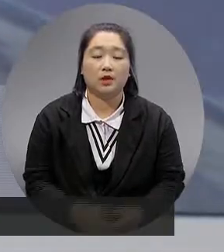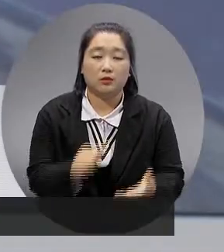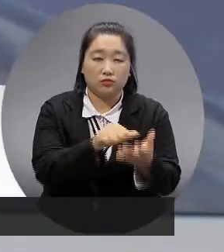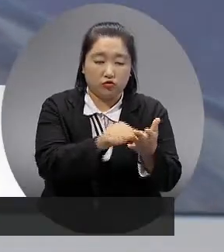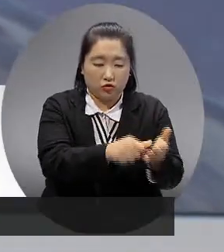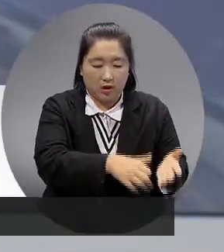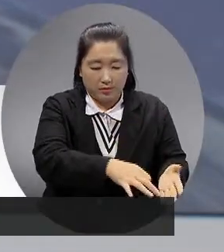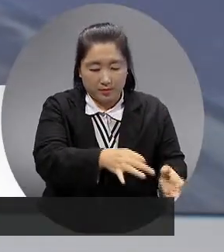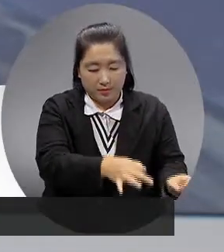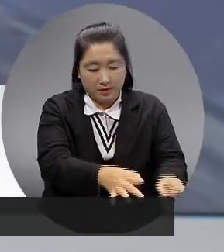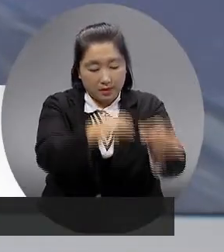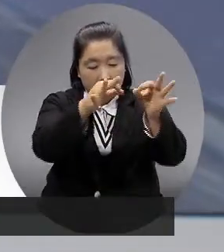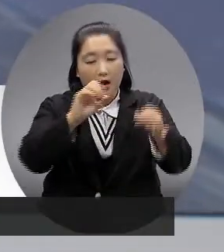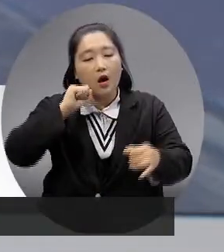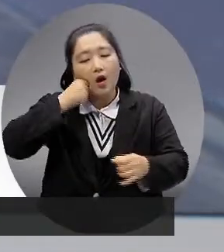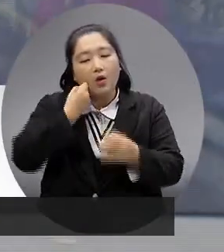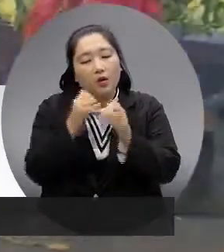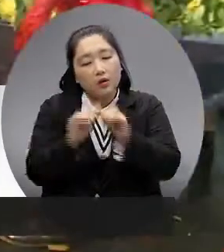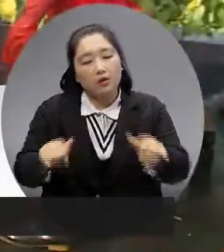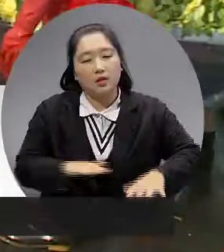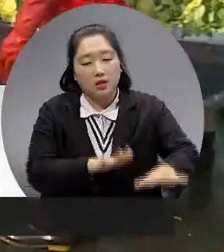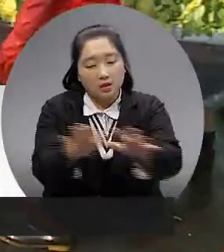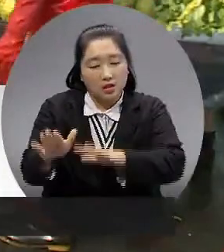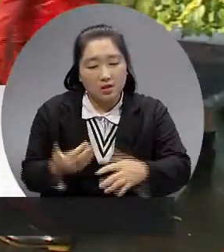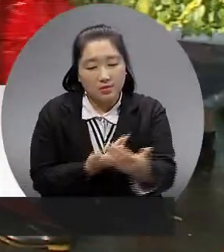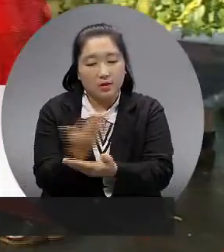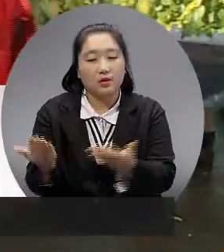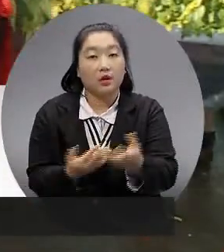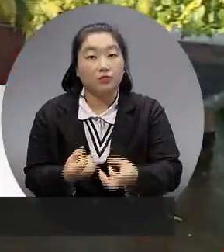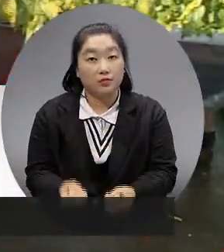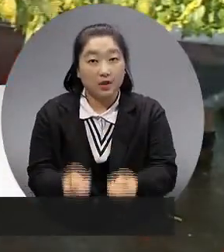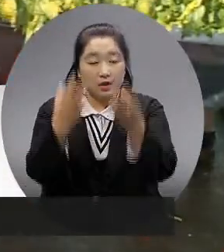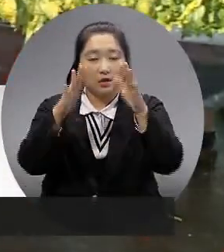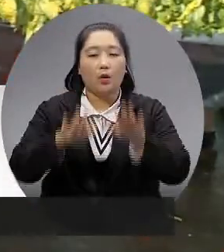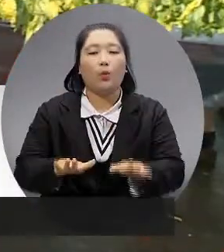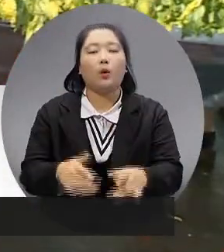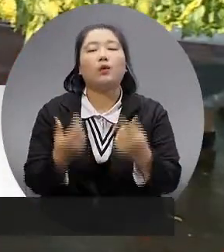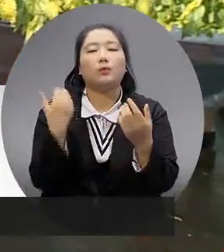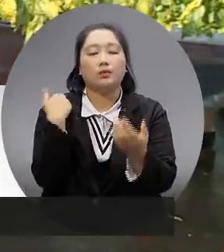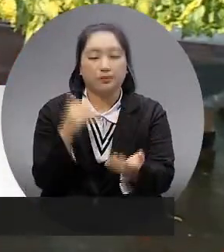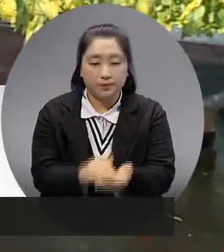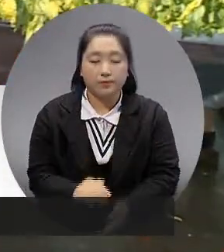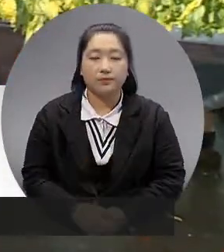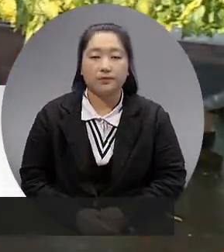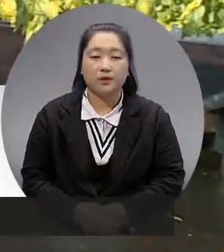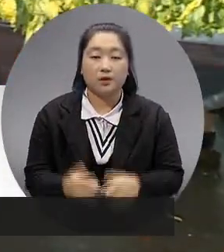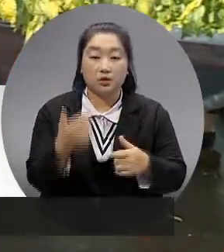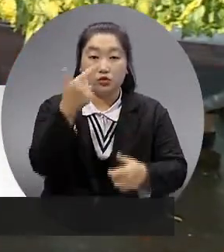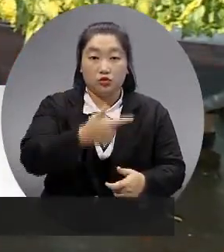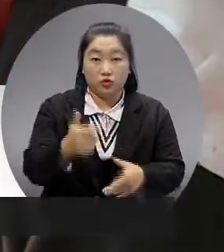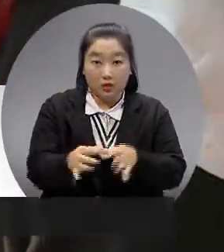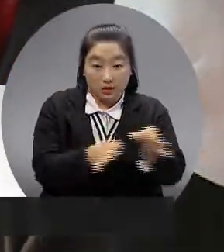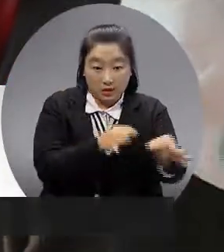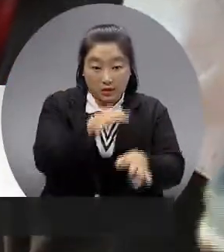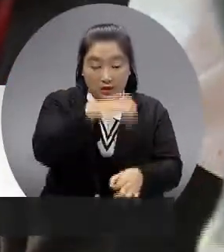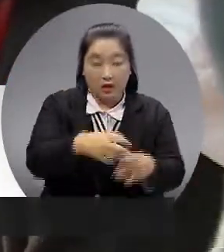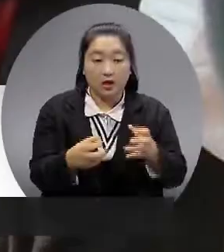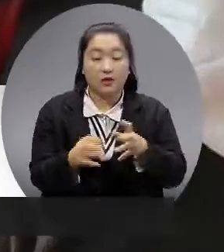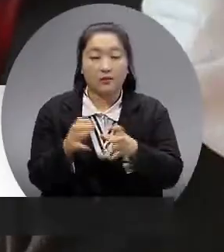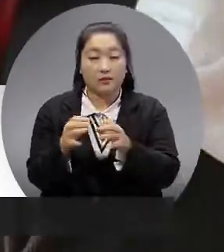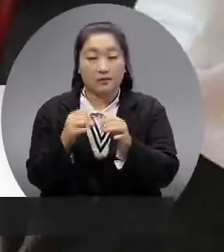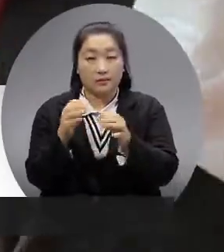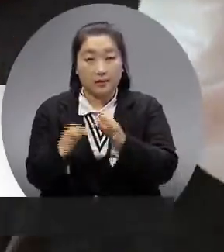고물가에도 어려운 이웃을 위한 김장김치 나눔 행사가 올해도 이어지고 있습니다. 육거리 종합시장 상인 70여